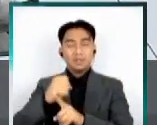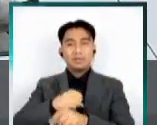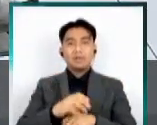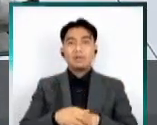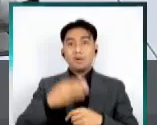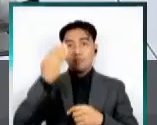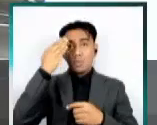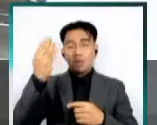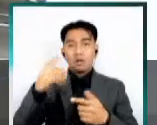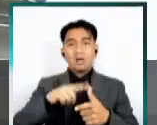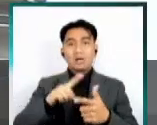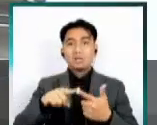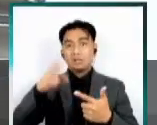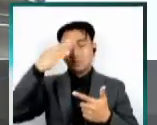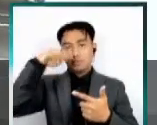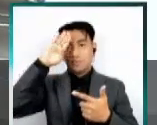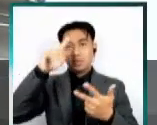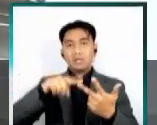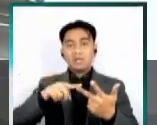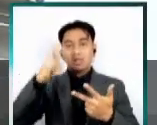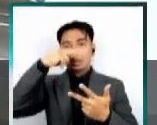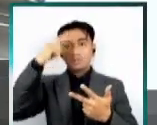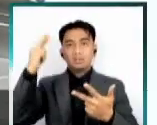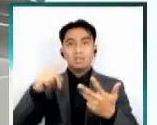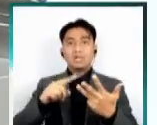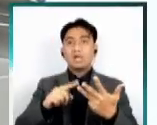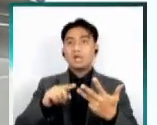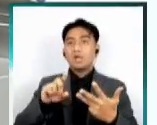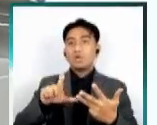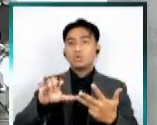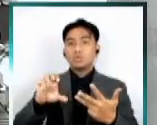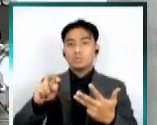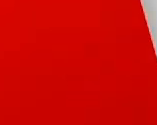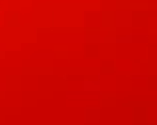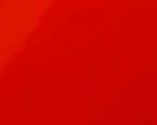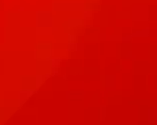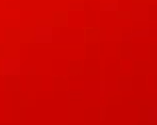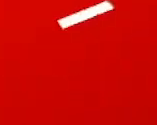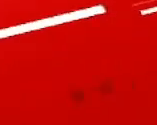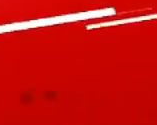Rizal, Laguna at Lucena City sa Quezon Province.